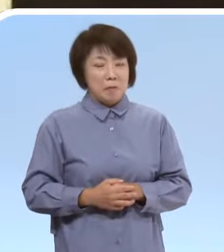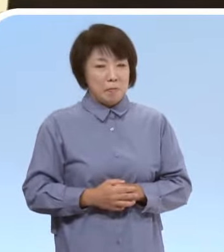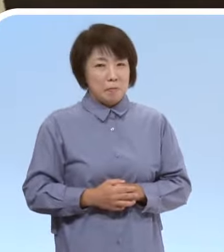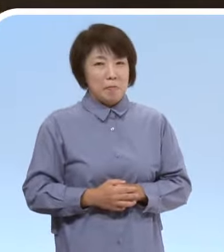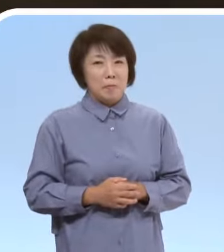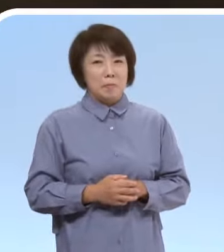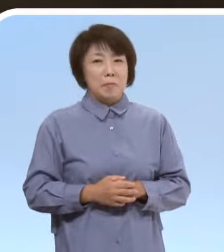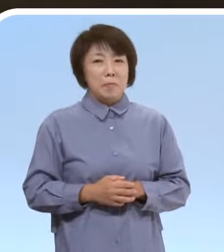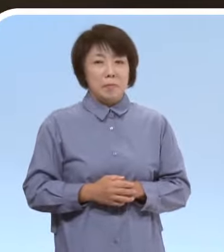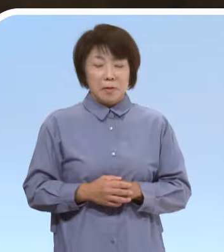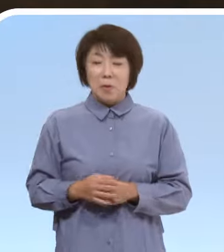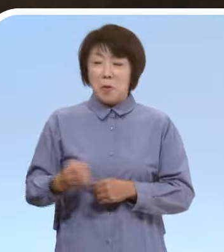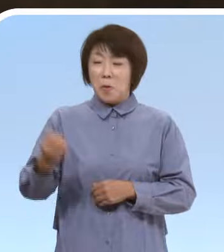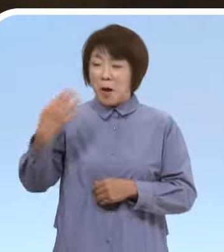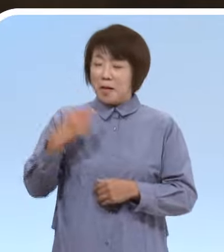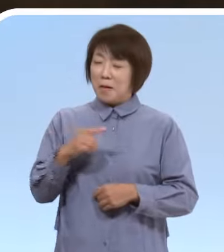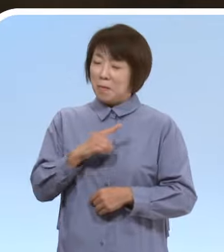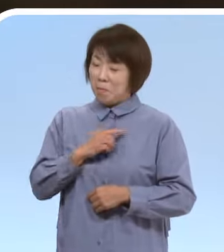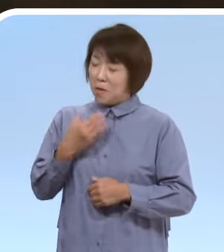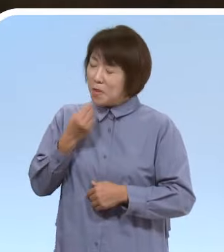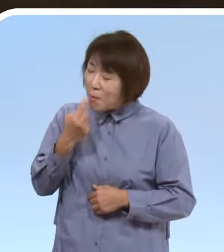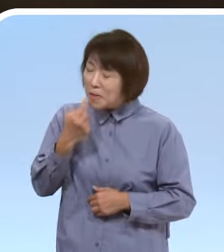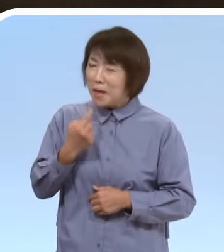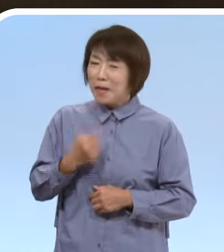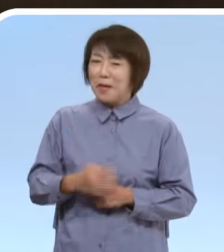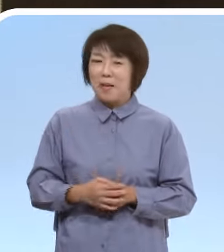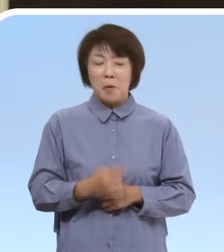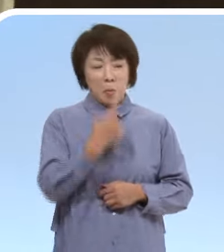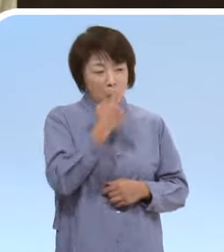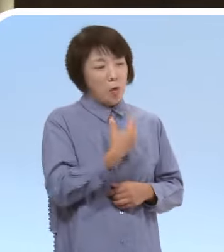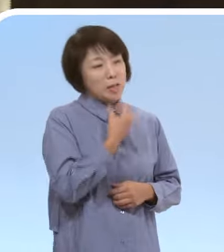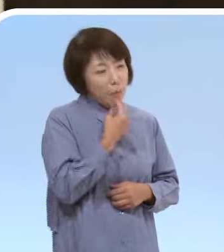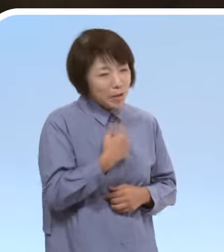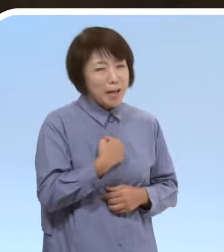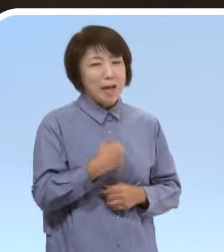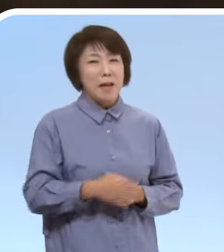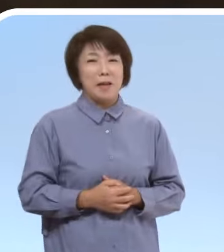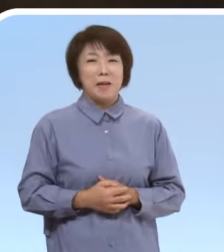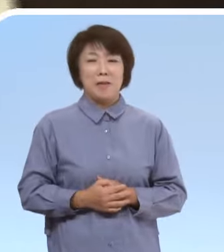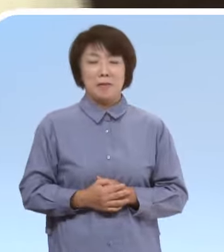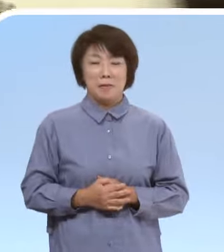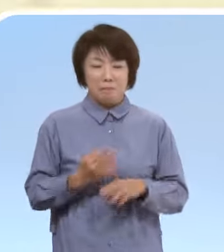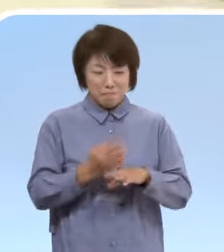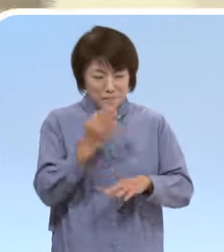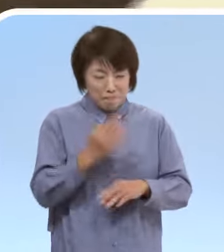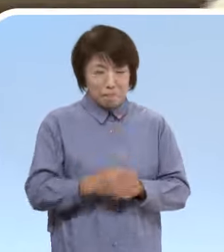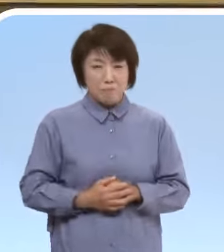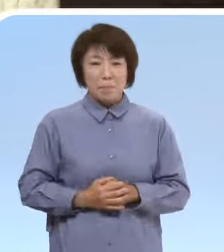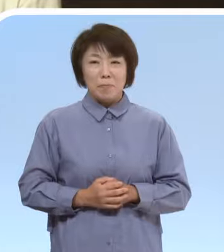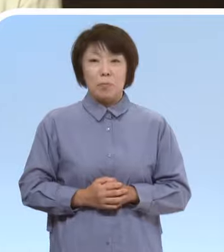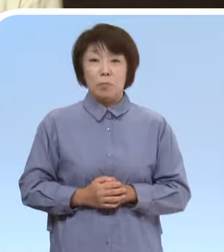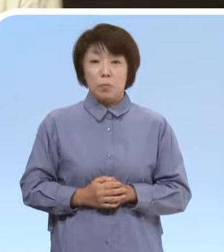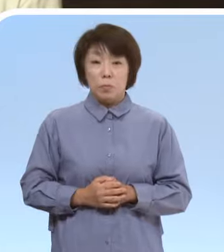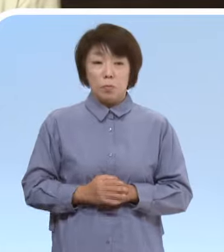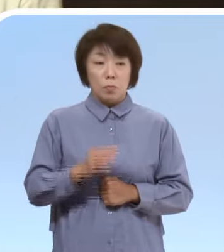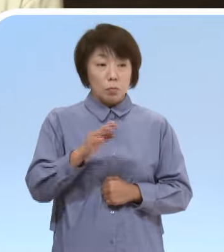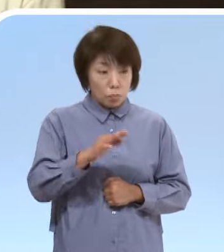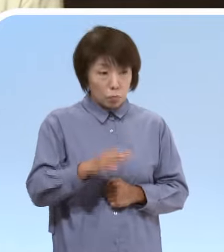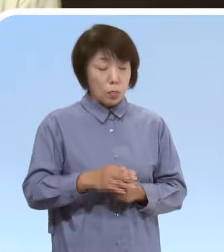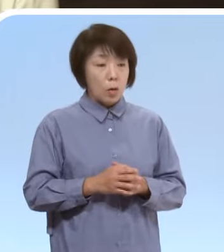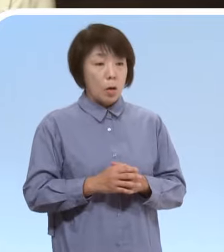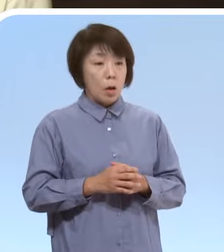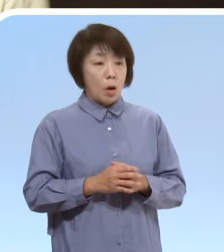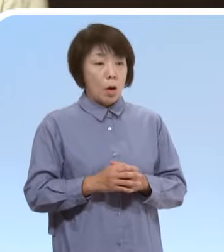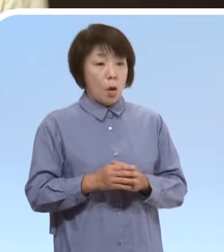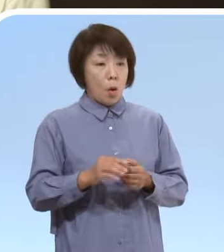った。 もうそれが一番幸せ。 もう私が幸せです、本当にも。 ありがとうございます。 久保さんの、うん、